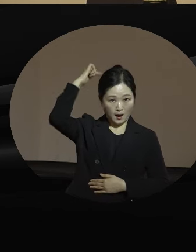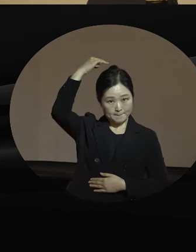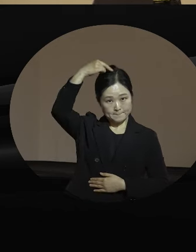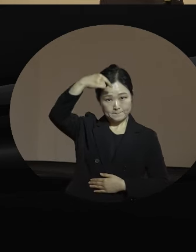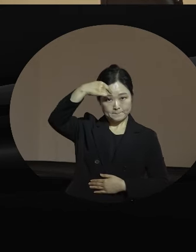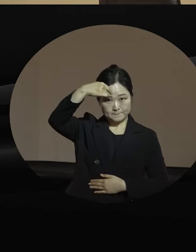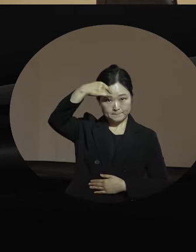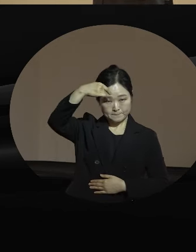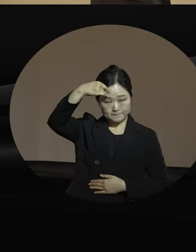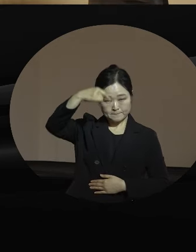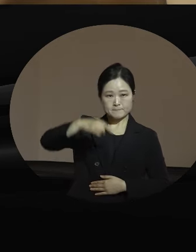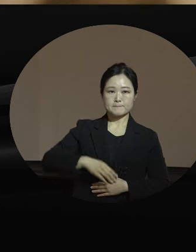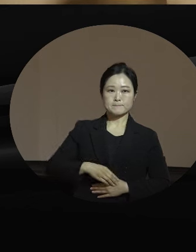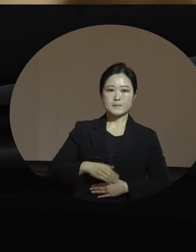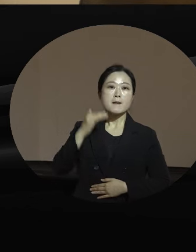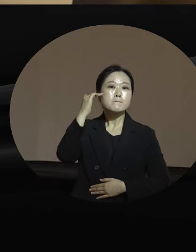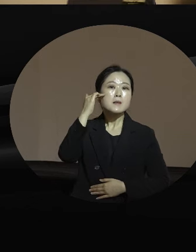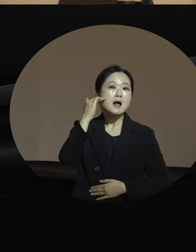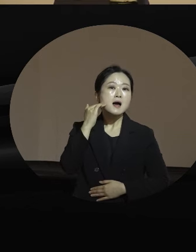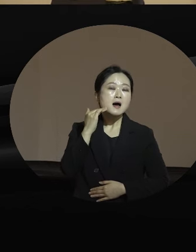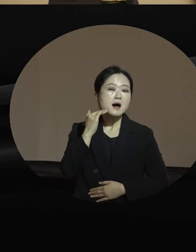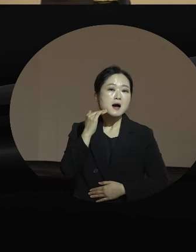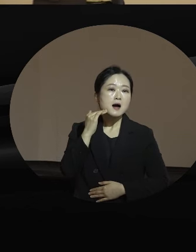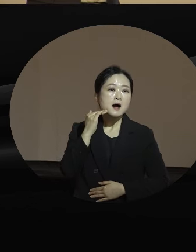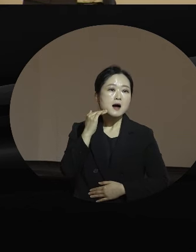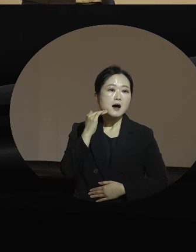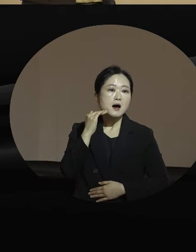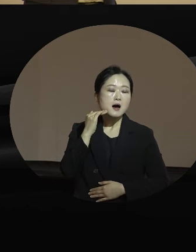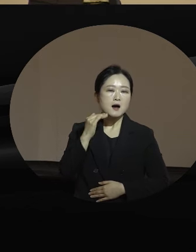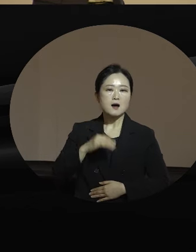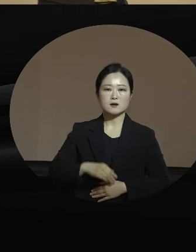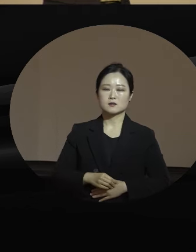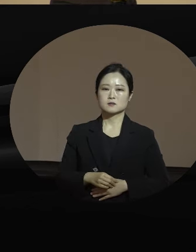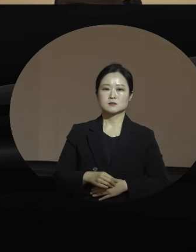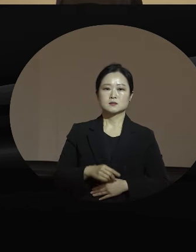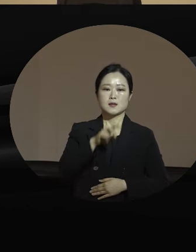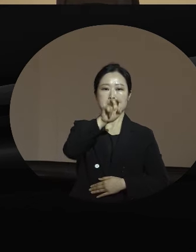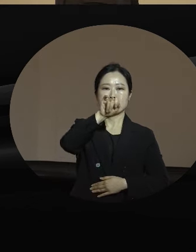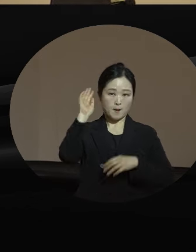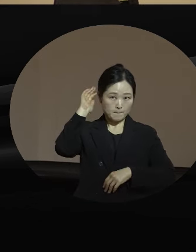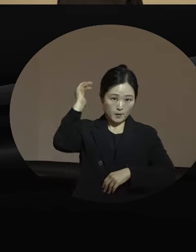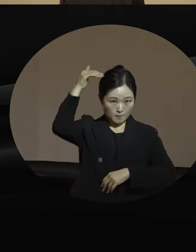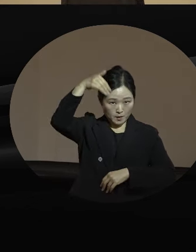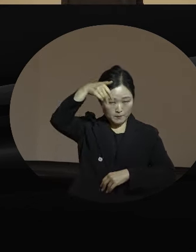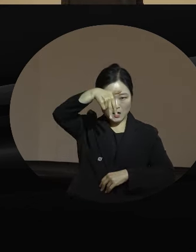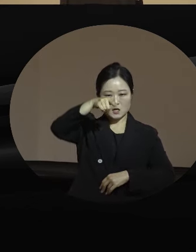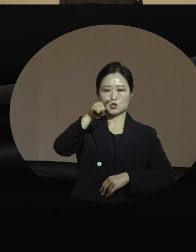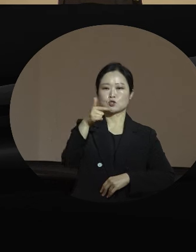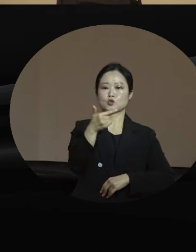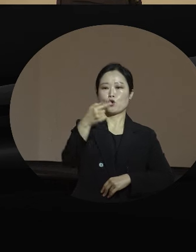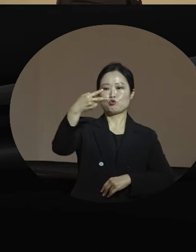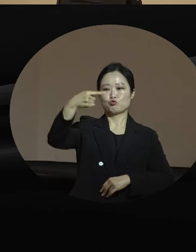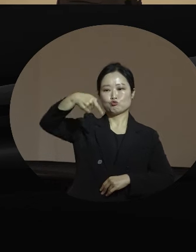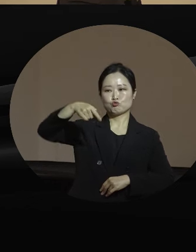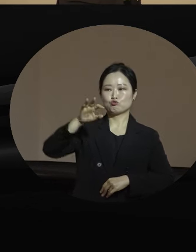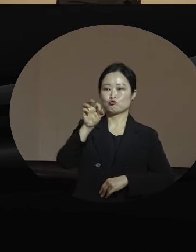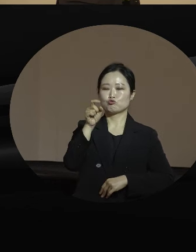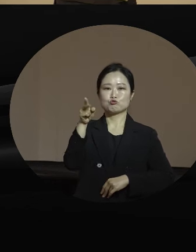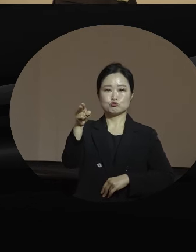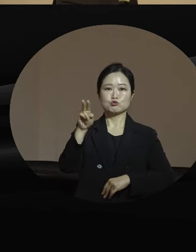시작해요. 그러니까 퍼렇게 된 부분은 밀도가 좀 낮은 거예요. 그러니까 뇌가 더 발달한 거예요. 청소년 시기는 이런